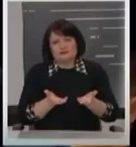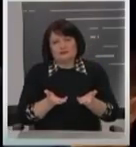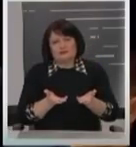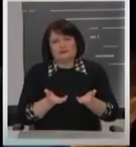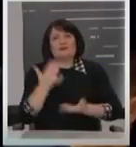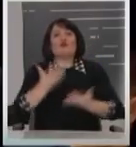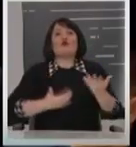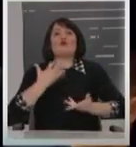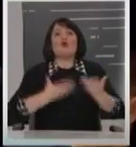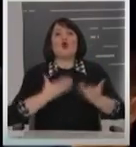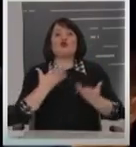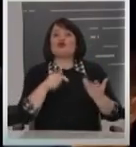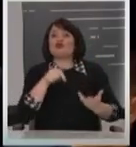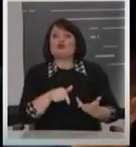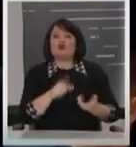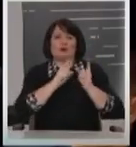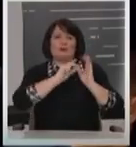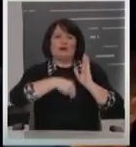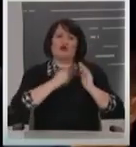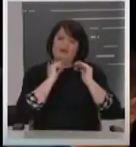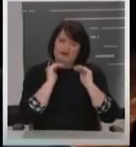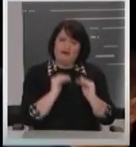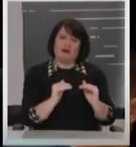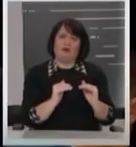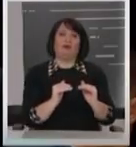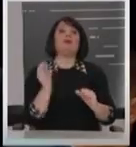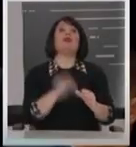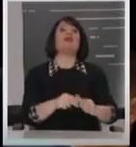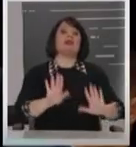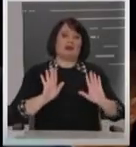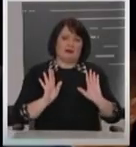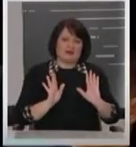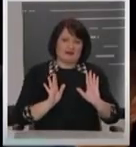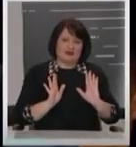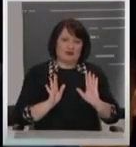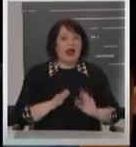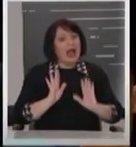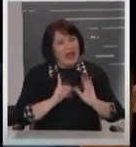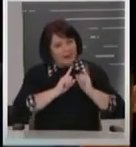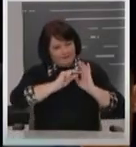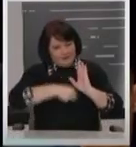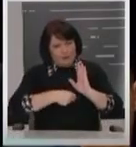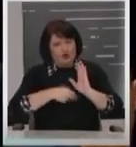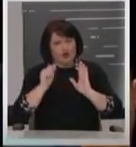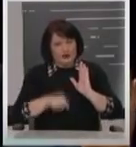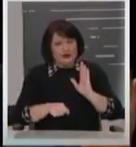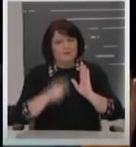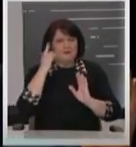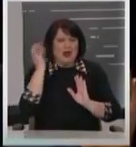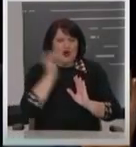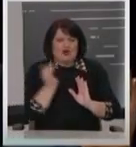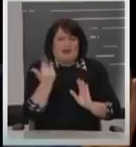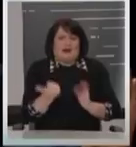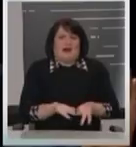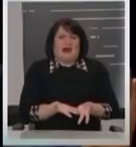Ο προϋπολογισμός σας αυτός είναι μνημονιακός και γι' αυτό θα τον καταψηφίσουμε. Εκτός όμως από μνημονιακός, είναι και παράλογος.